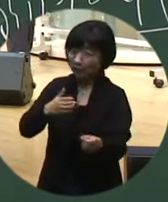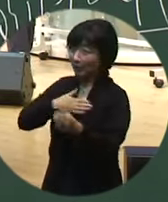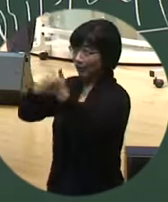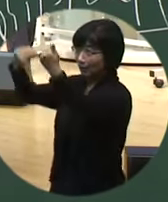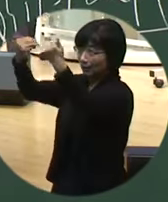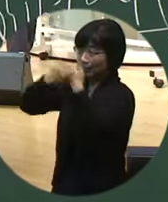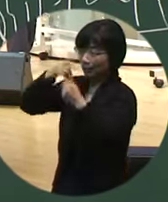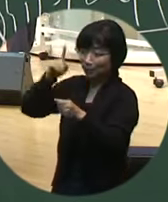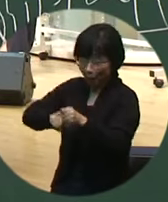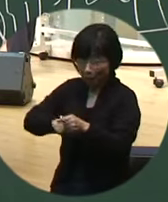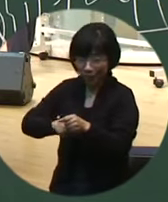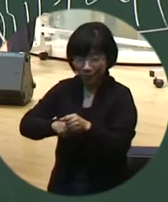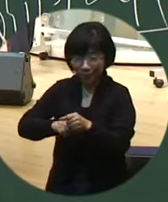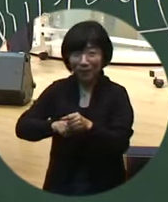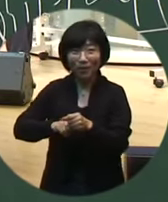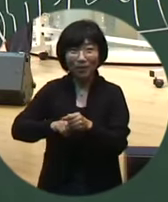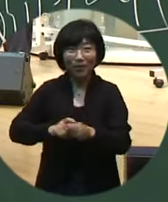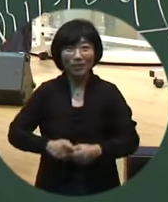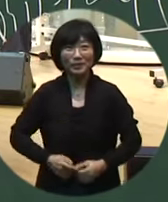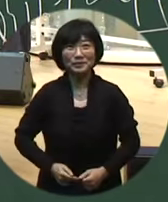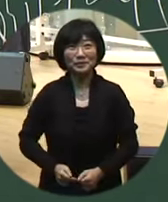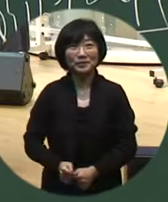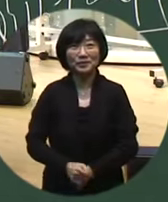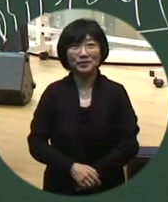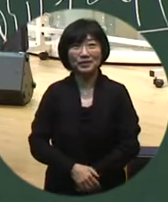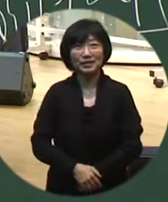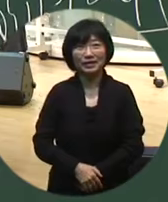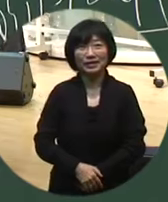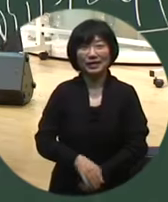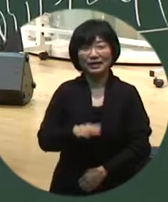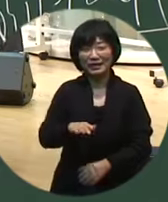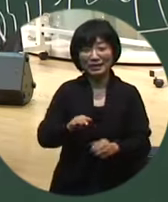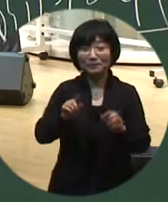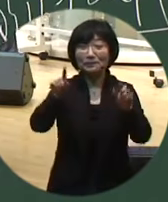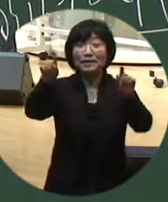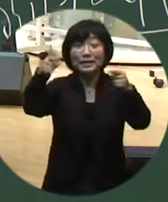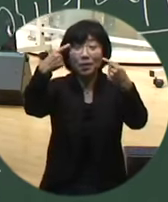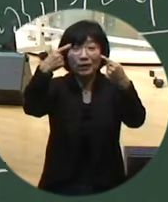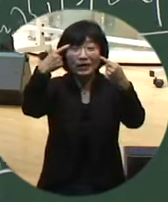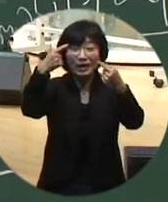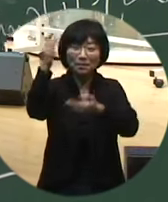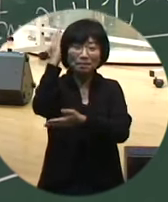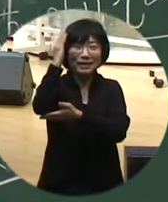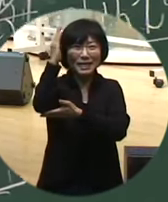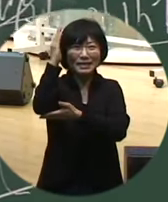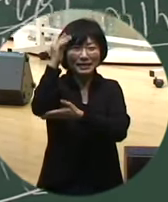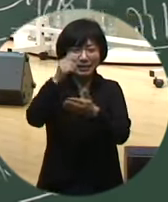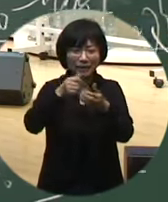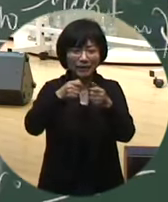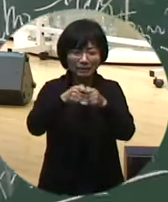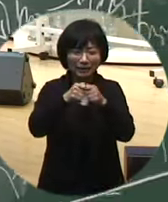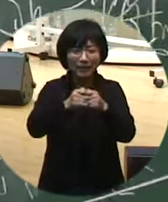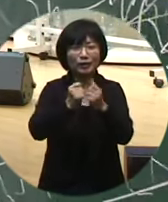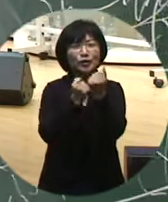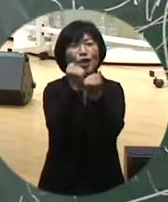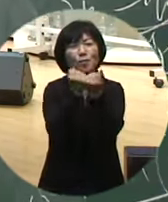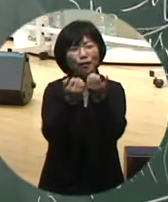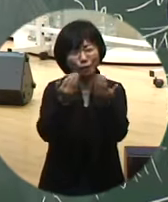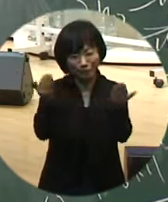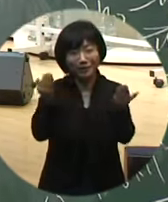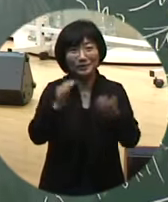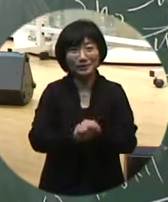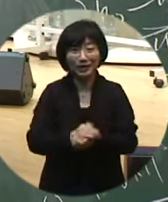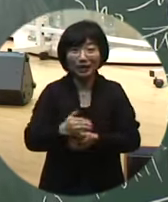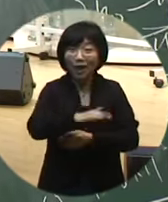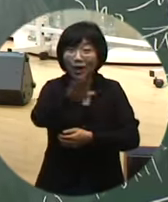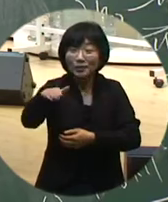우리가 2016년 원다 메시지를 좀 이제 정리한 겁니다. We need to organize a 2016 New Year's message. 여러분 가는 곳마다